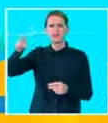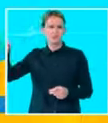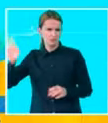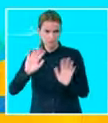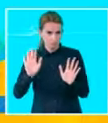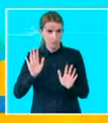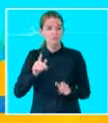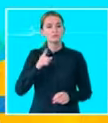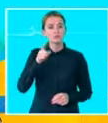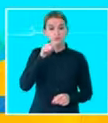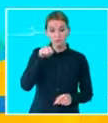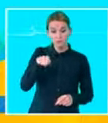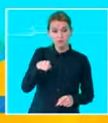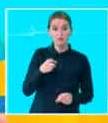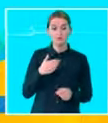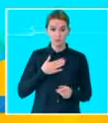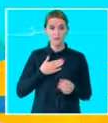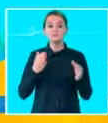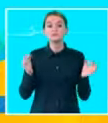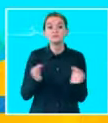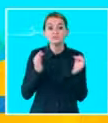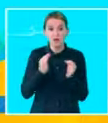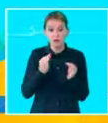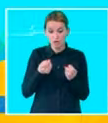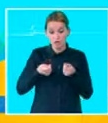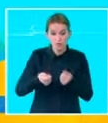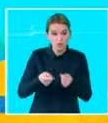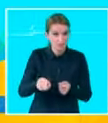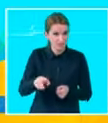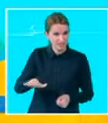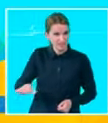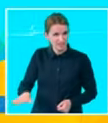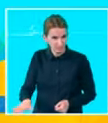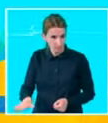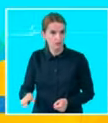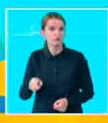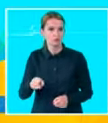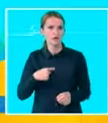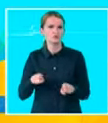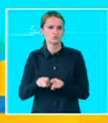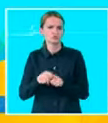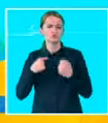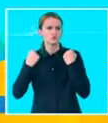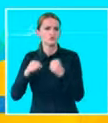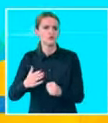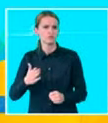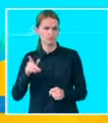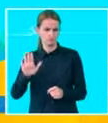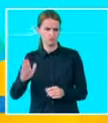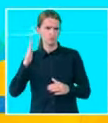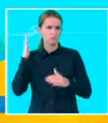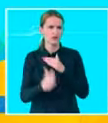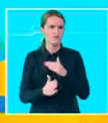ти нали ще се грижиш за него и ще искаш то да има съответните права. Но хората трябва да бъдат спокойни. Нито вице-президента,